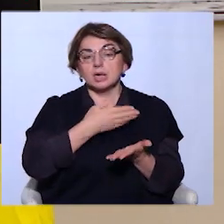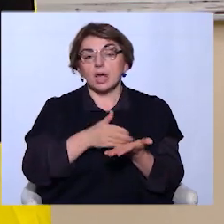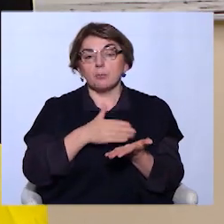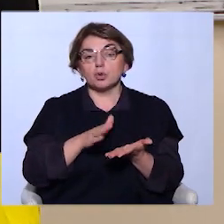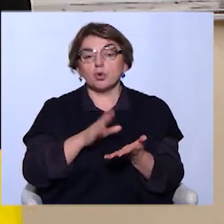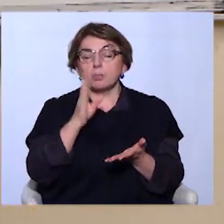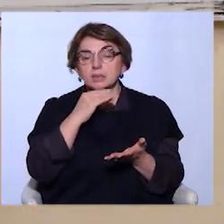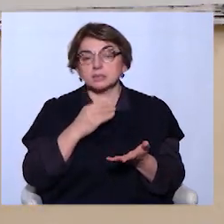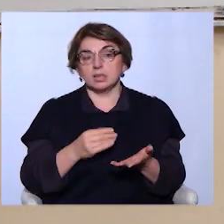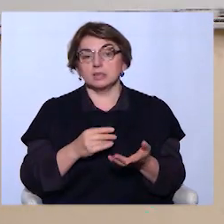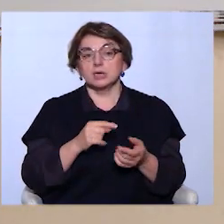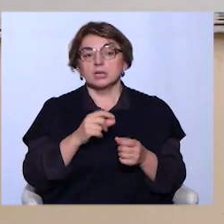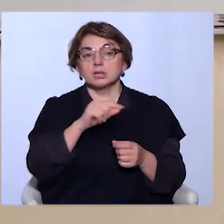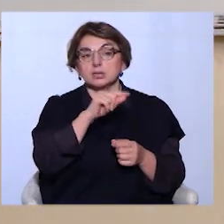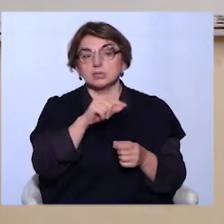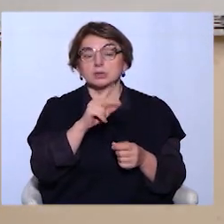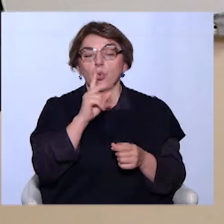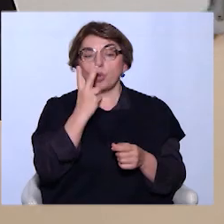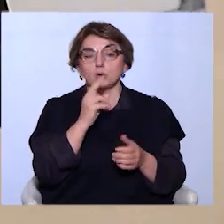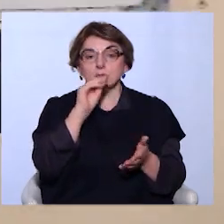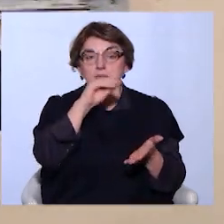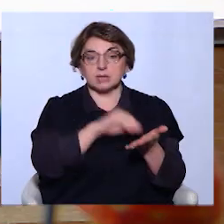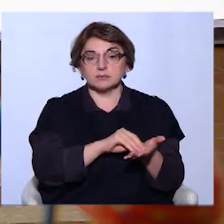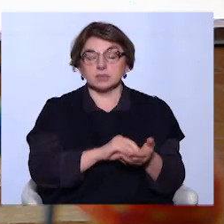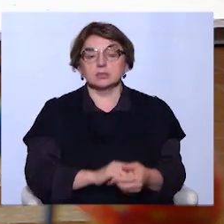გამოიყოფა წყალი. გასწორება ჭირდება და ვწერთ ორს.